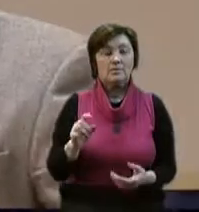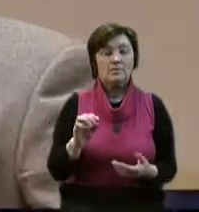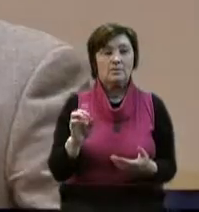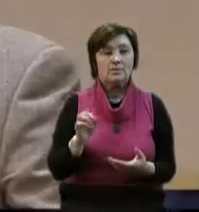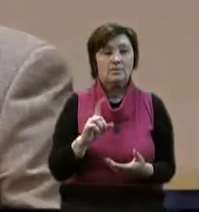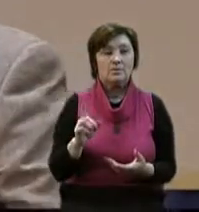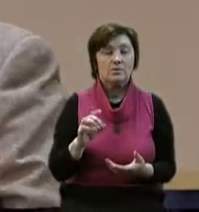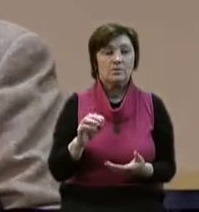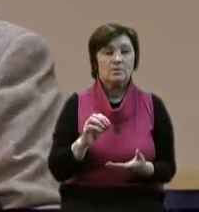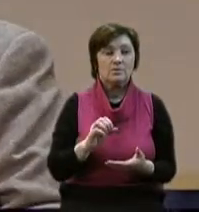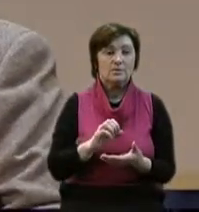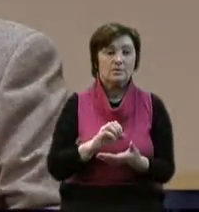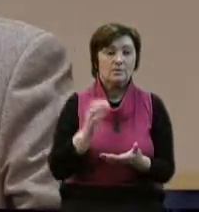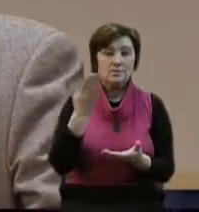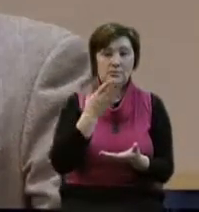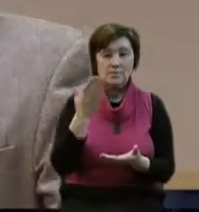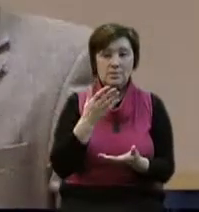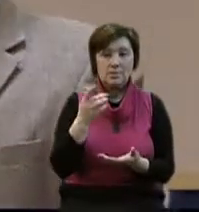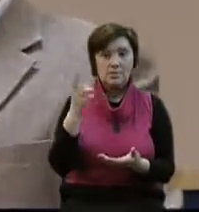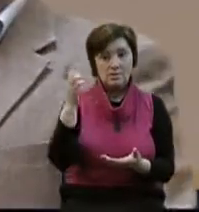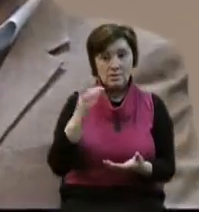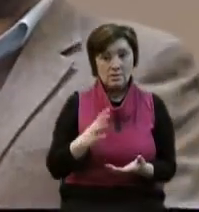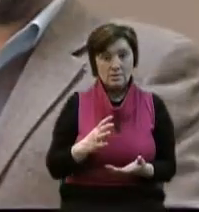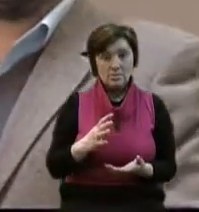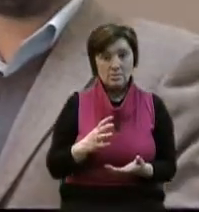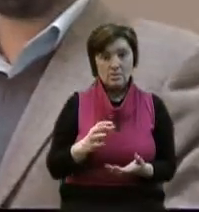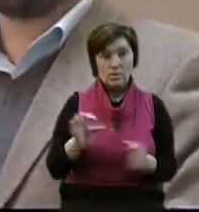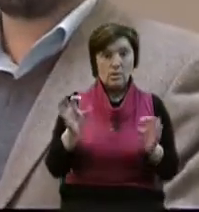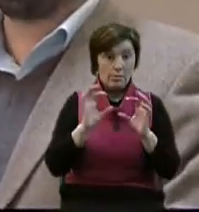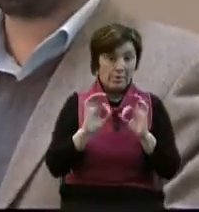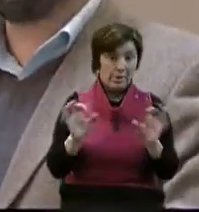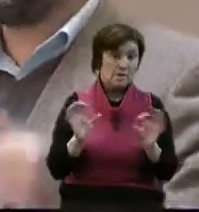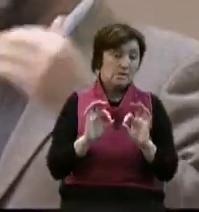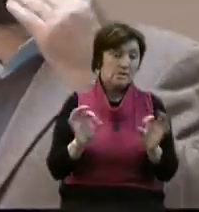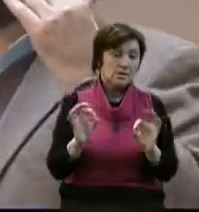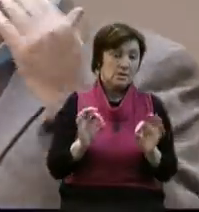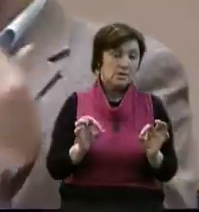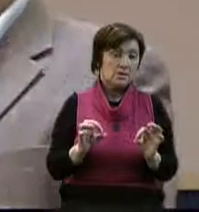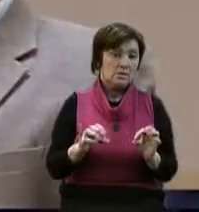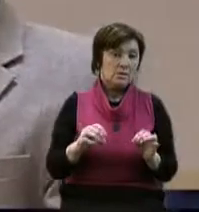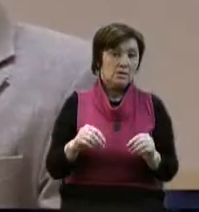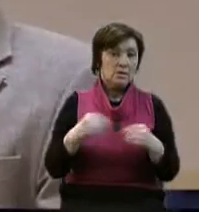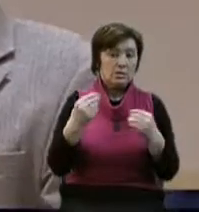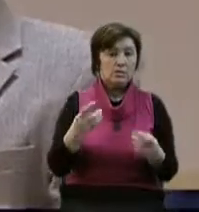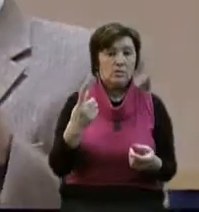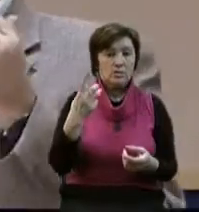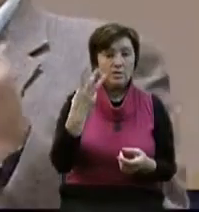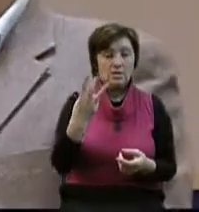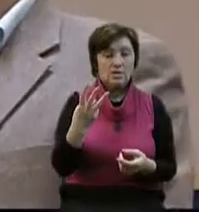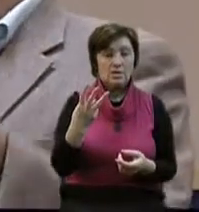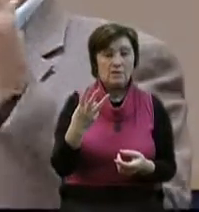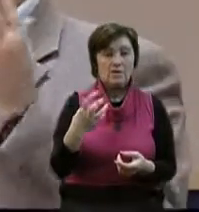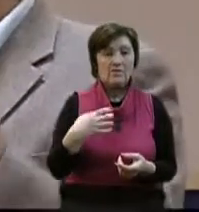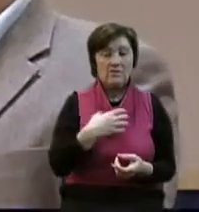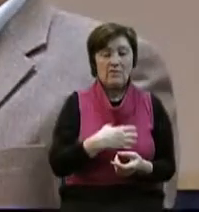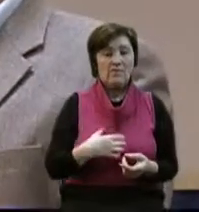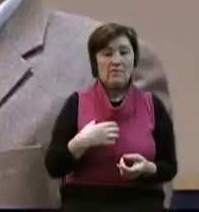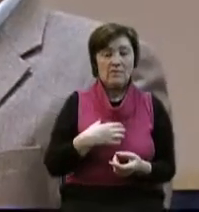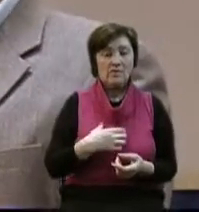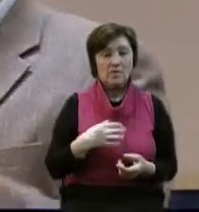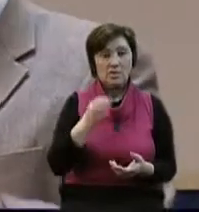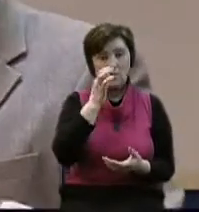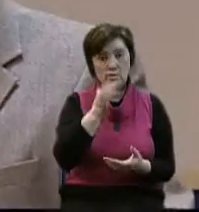чем будем говорить дальше, Господь, Он объясняет или дает три важных принципа в отношении